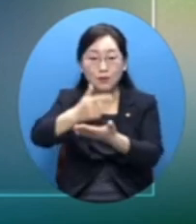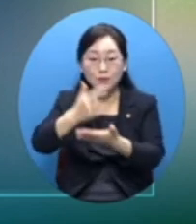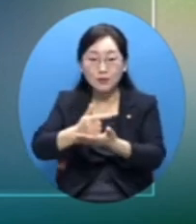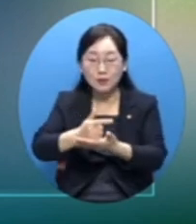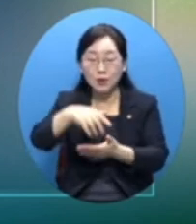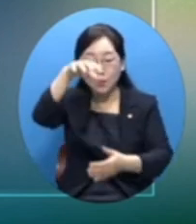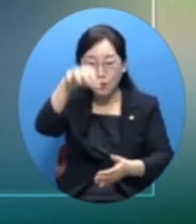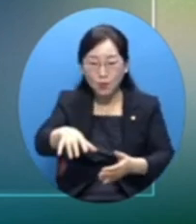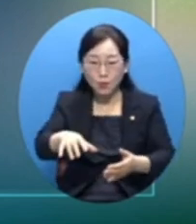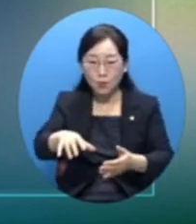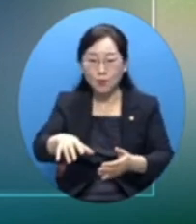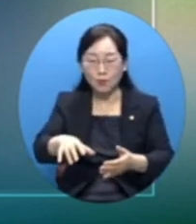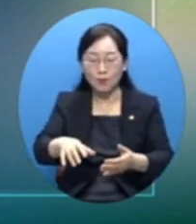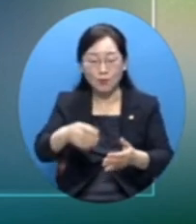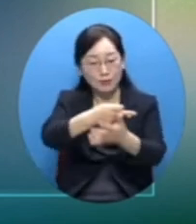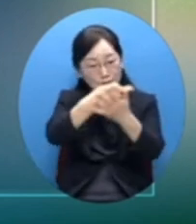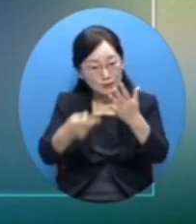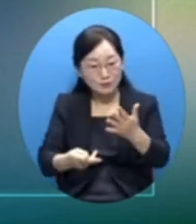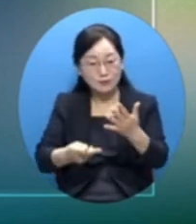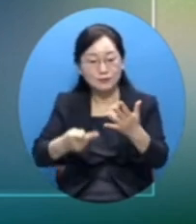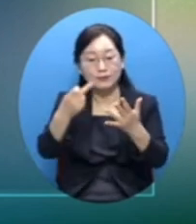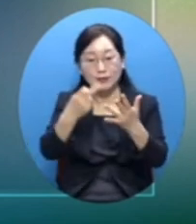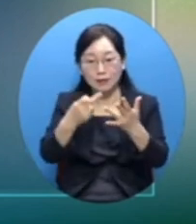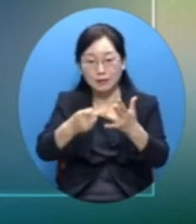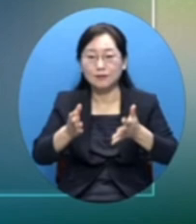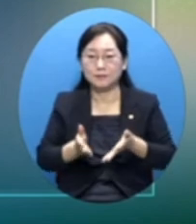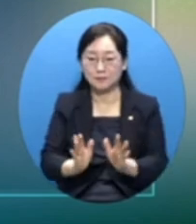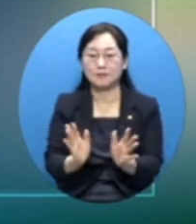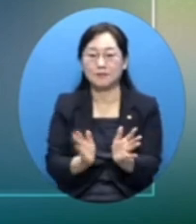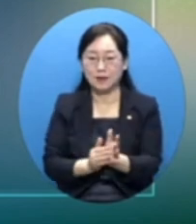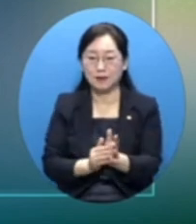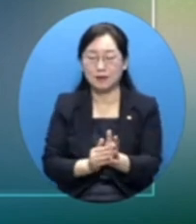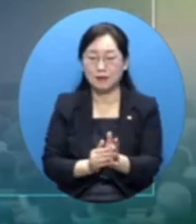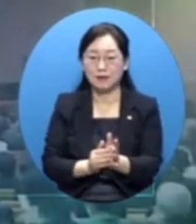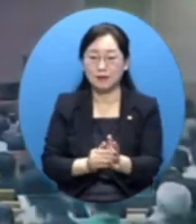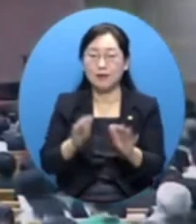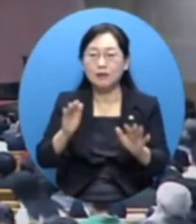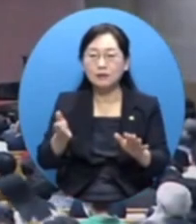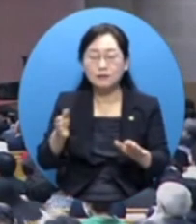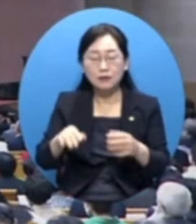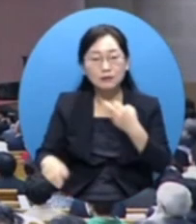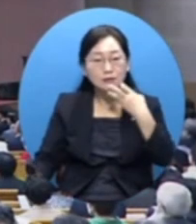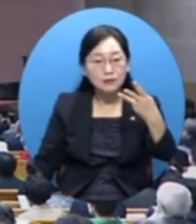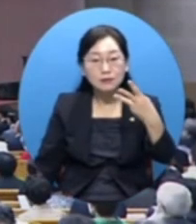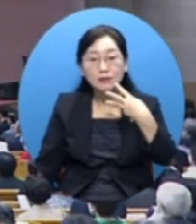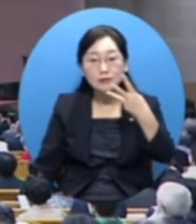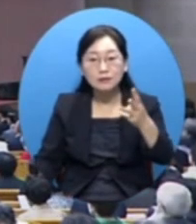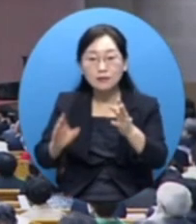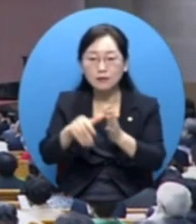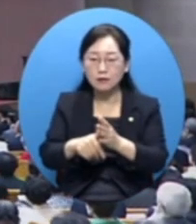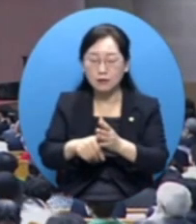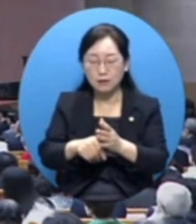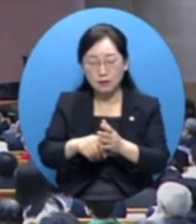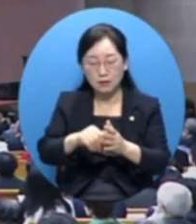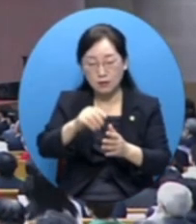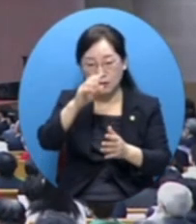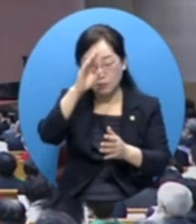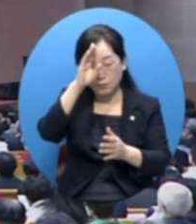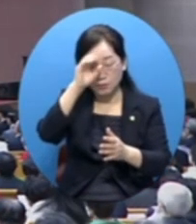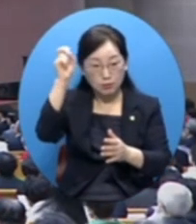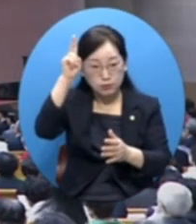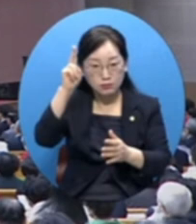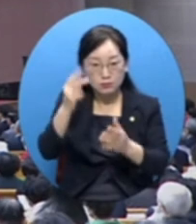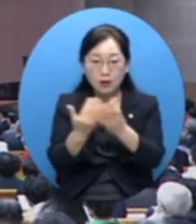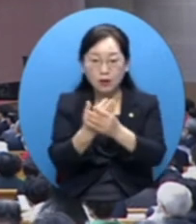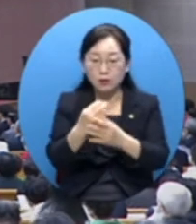내리에 다섯 형대 중 넷째로 출생을 합니다 그런데 세살이 되었을 때 알 수 없는 병이 걸려 사경을